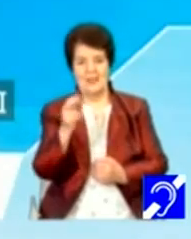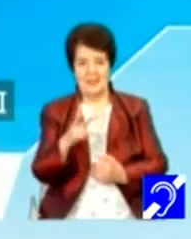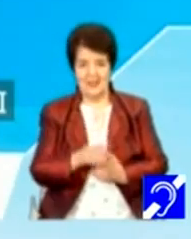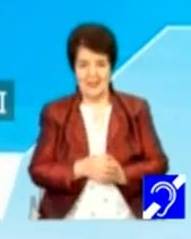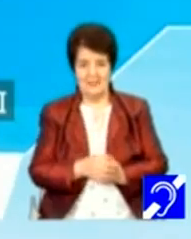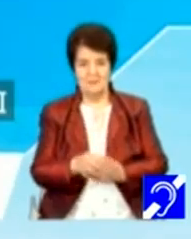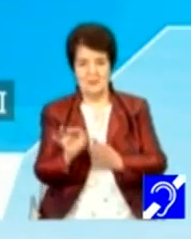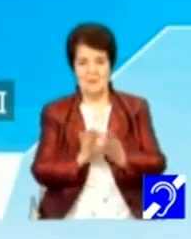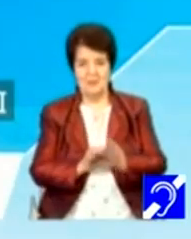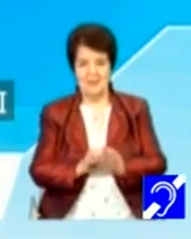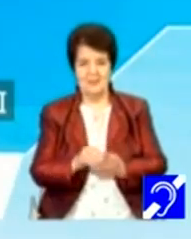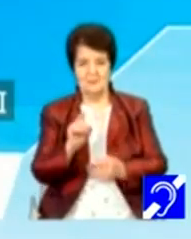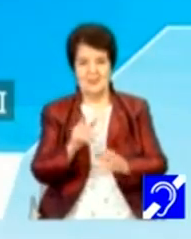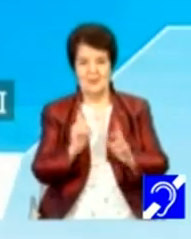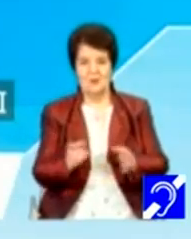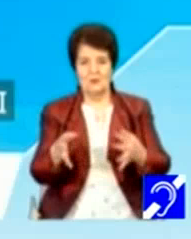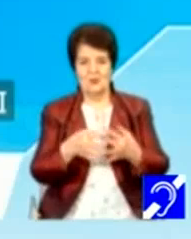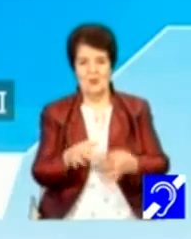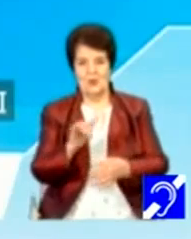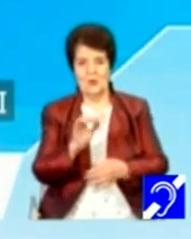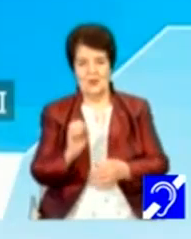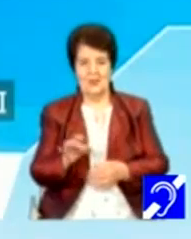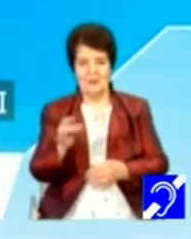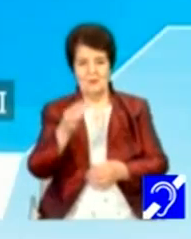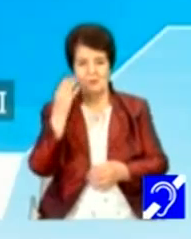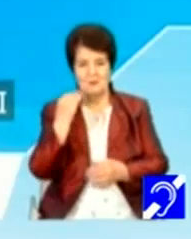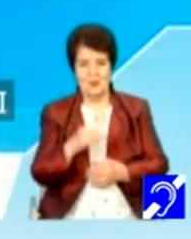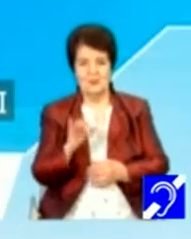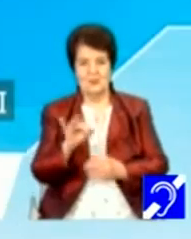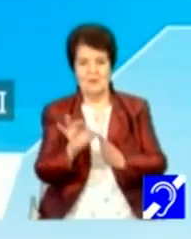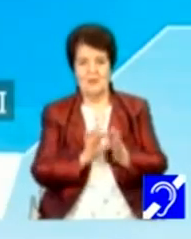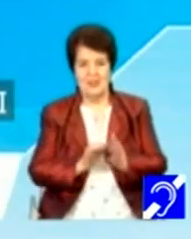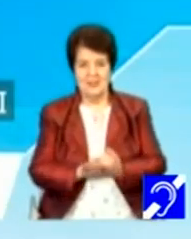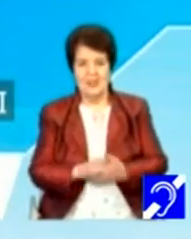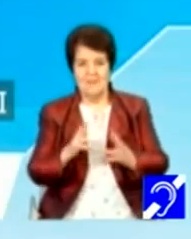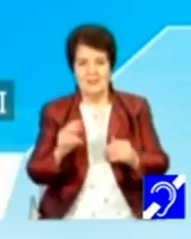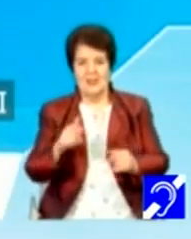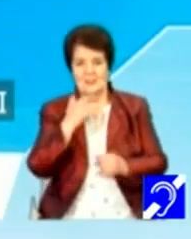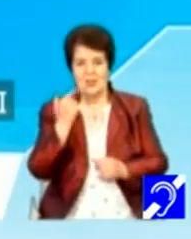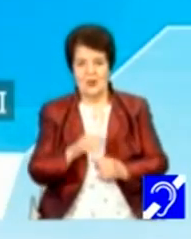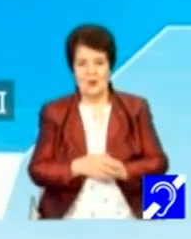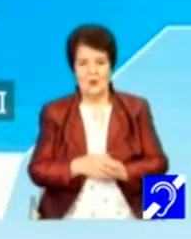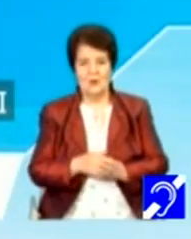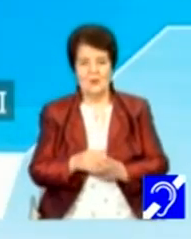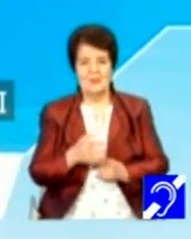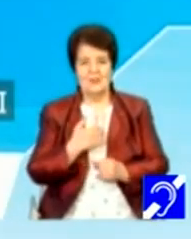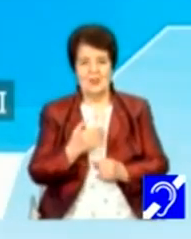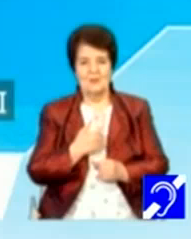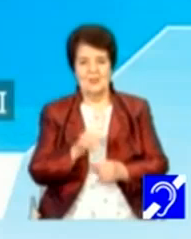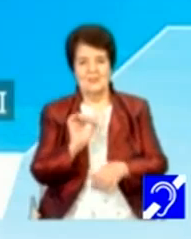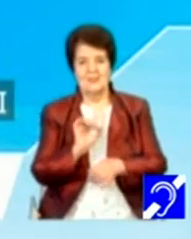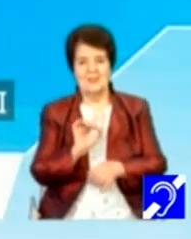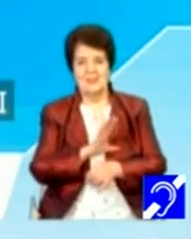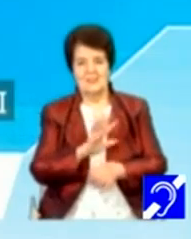2013, imediat după parafarea acordului de asociere a Uniunii Europene cu Republica Moldova și imediat Federația Rusă a spus că legumele noastre sunt toxice,